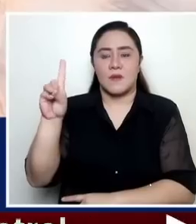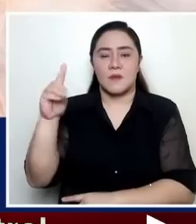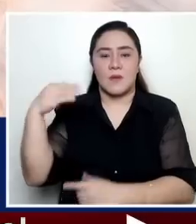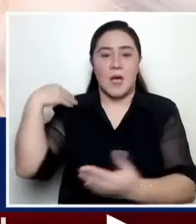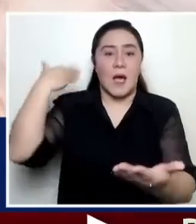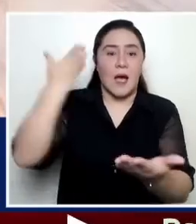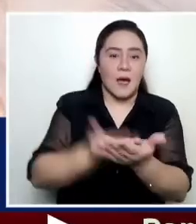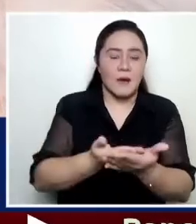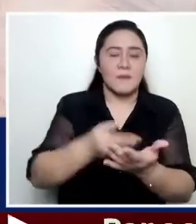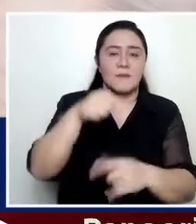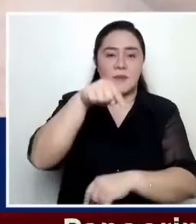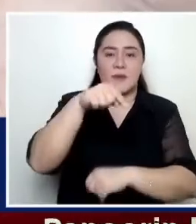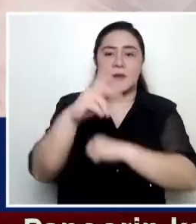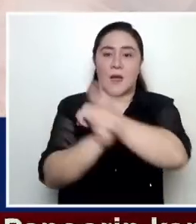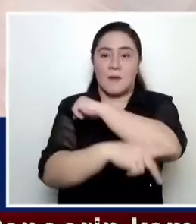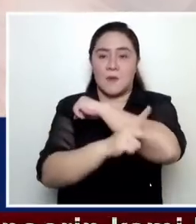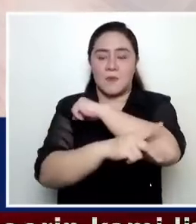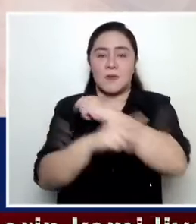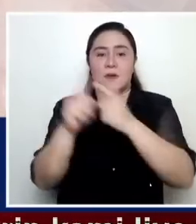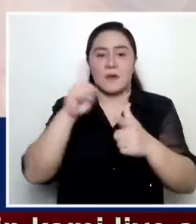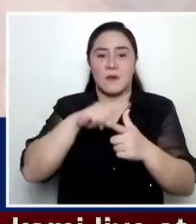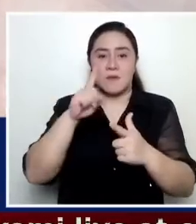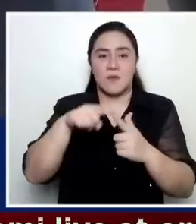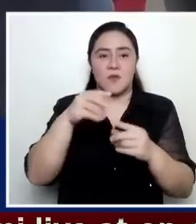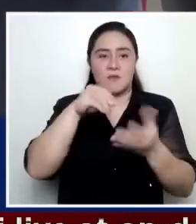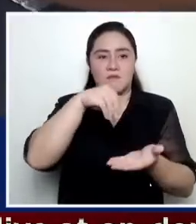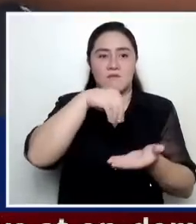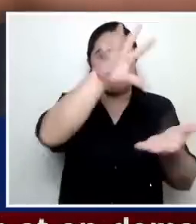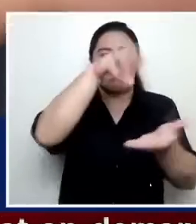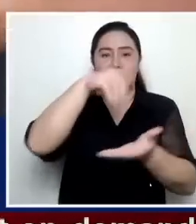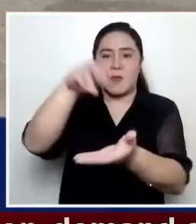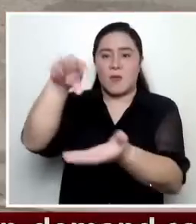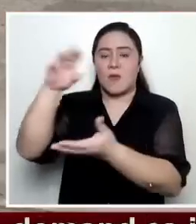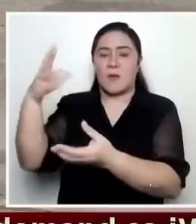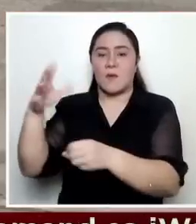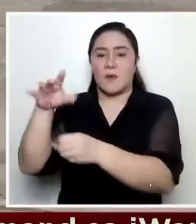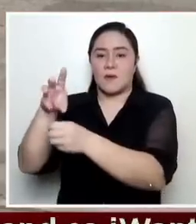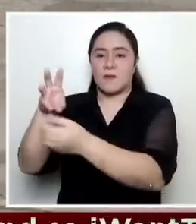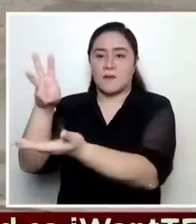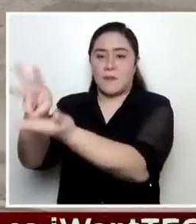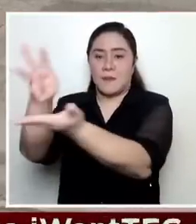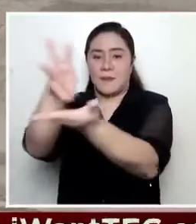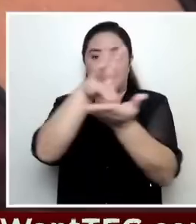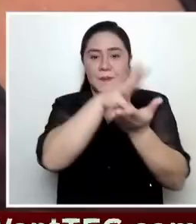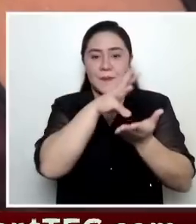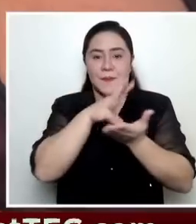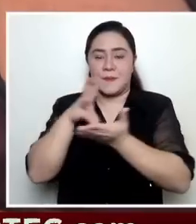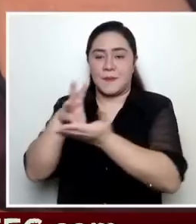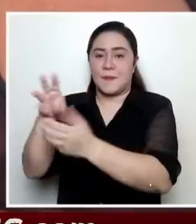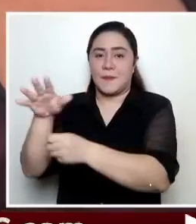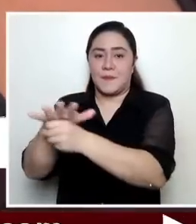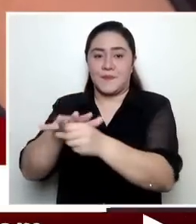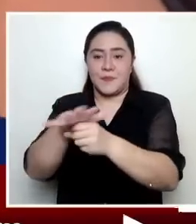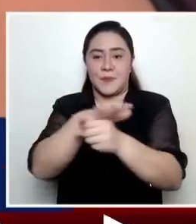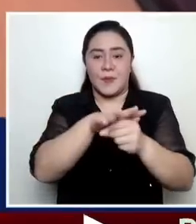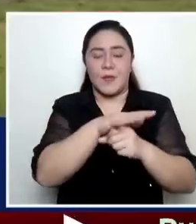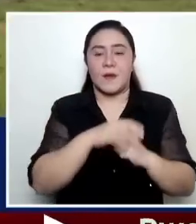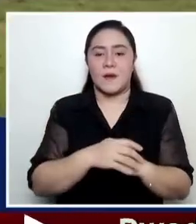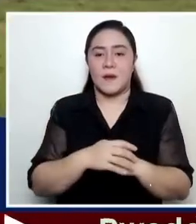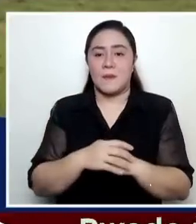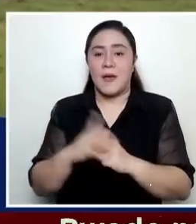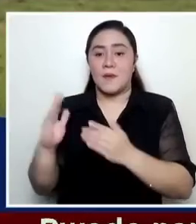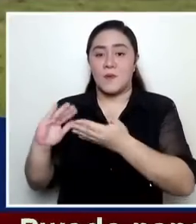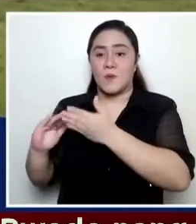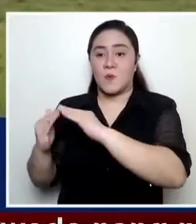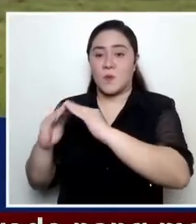government, inaasan kagad sa mga municipalities para lalo madaling panahon. Pero sa kanya-kanyang komunidad,